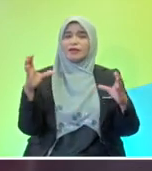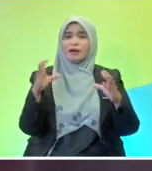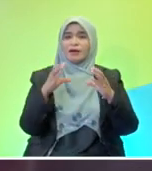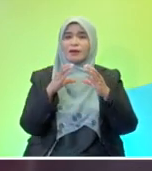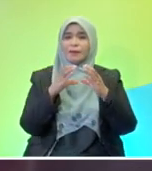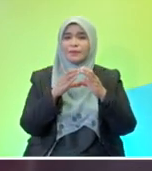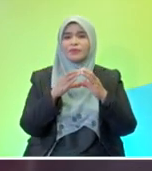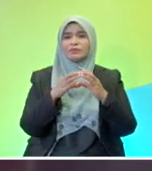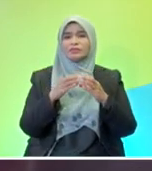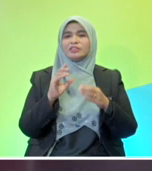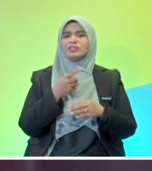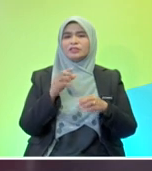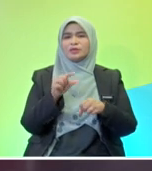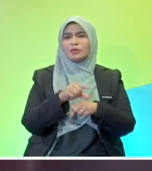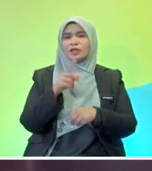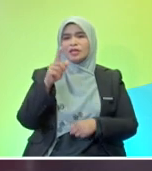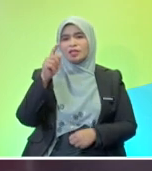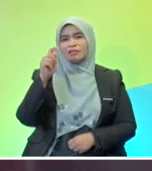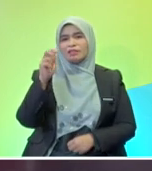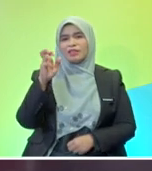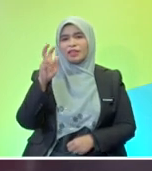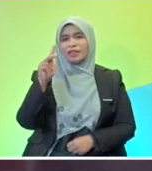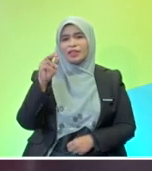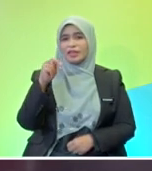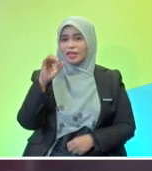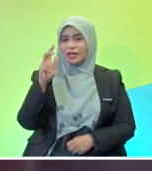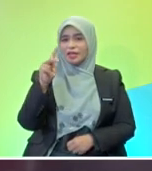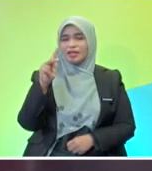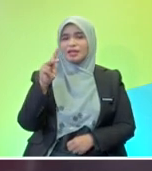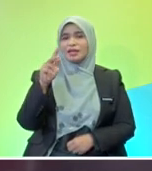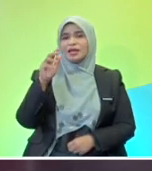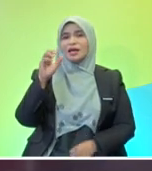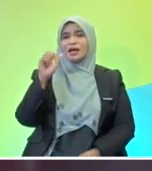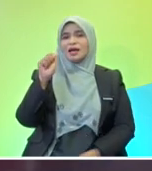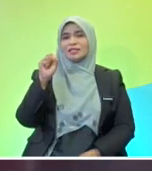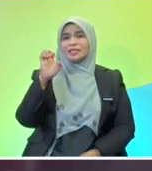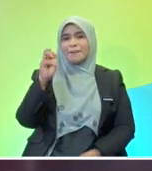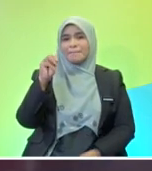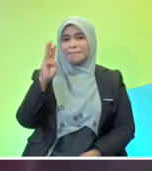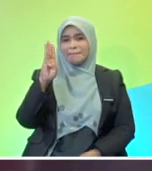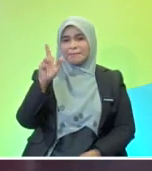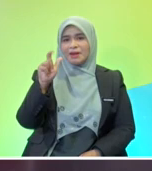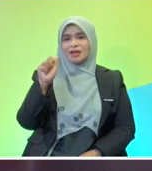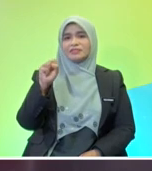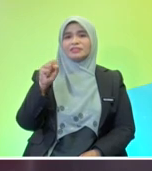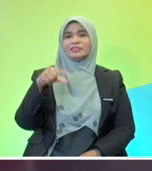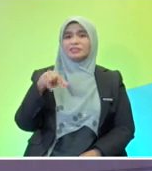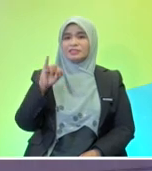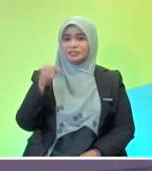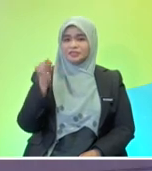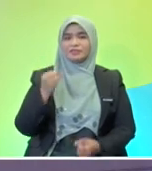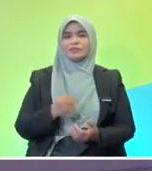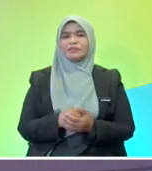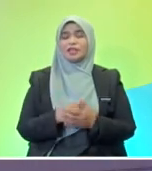tu? Teknik apa? Cikgu tak pastilah, cikgu. Itulah dia teknik assemblage. Teknik assemblage ni